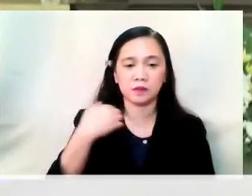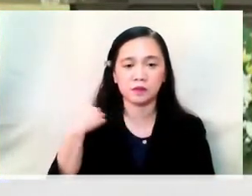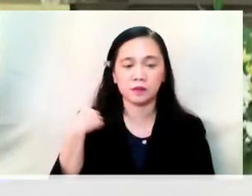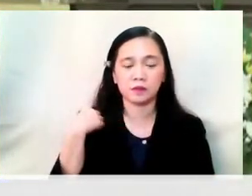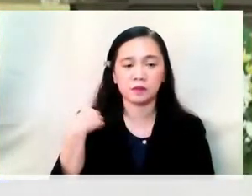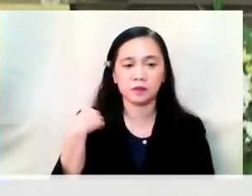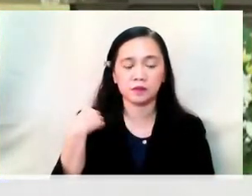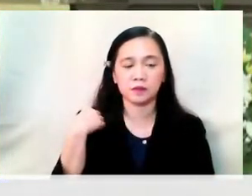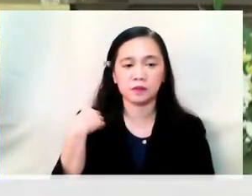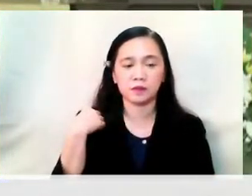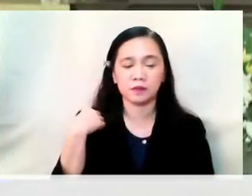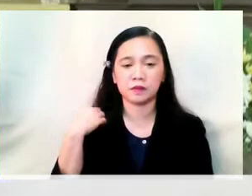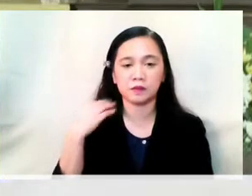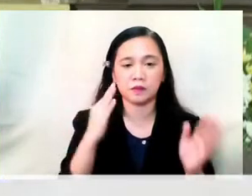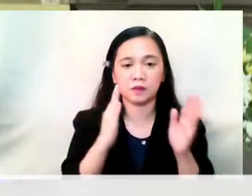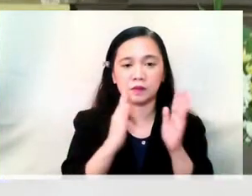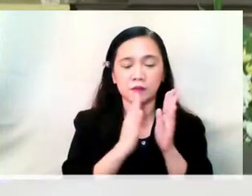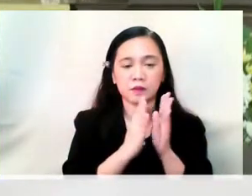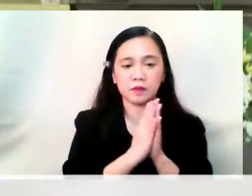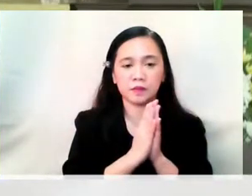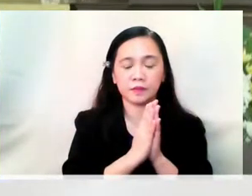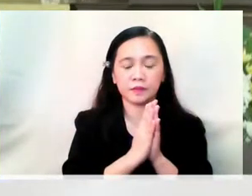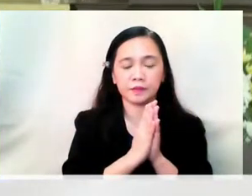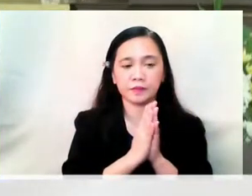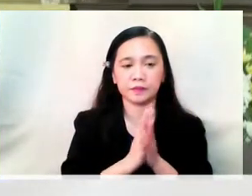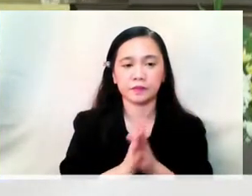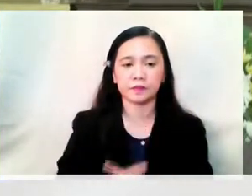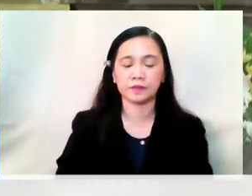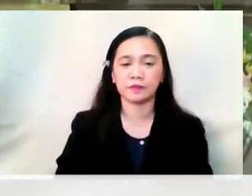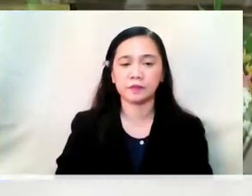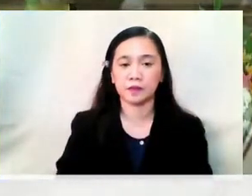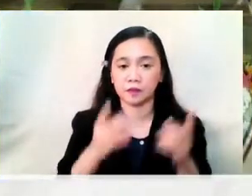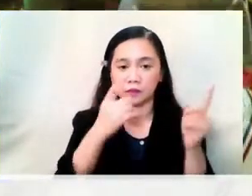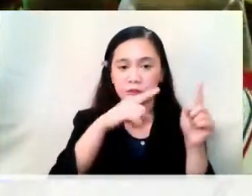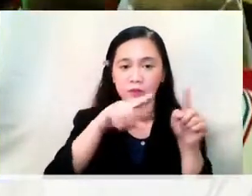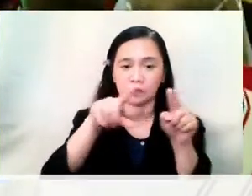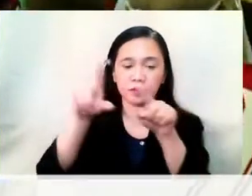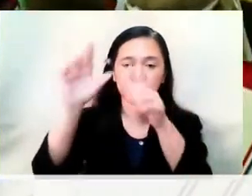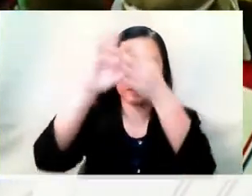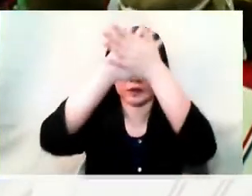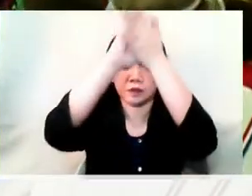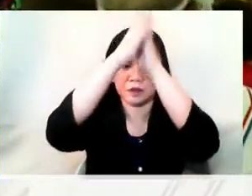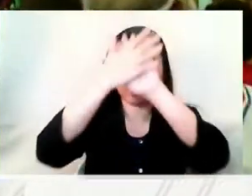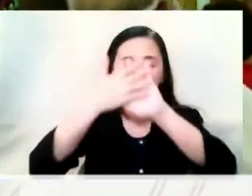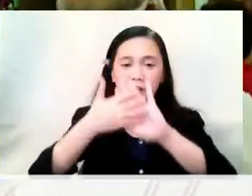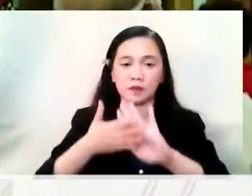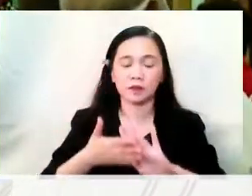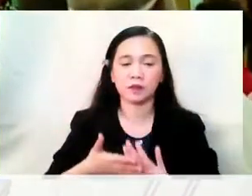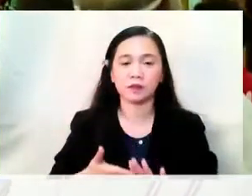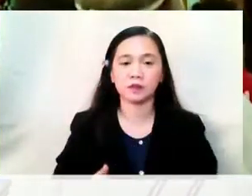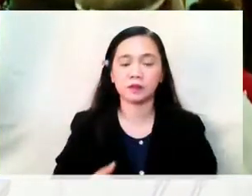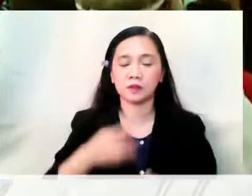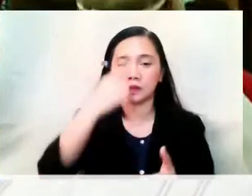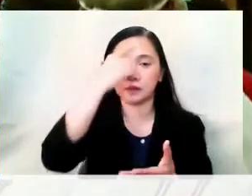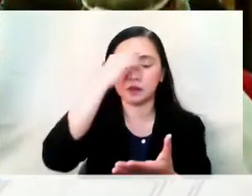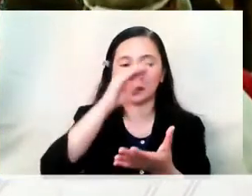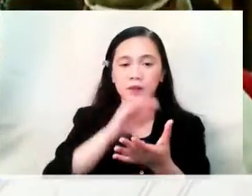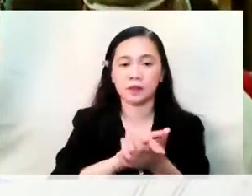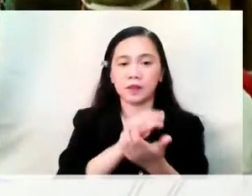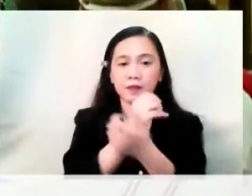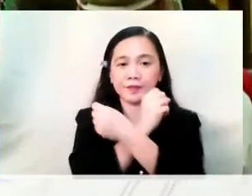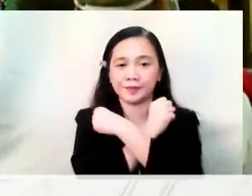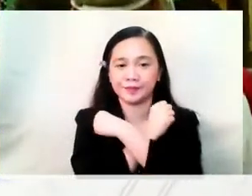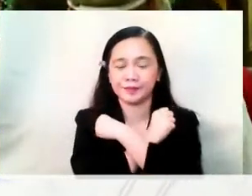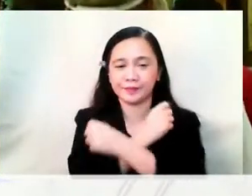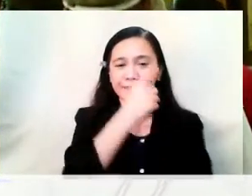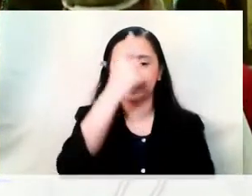at Espiritu Santo. Amen. Pumayo tayo sa kapayapaan at manalig tayo sa pag-ibig ng Diyos